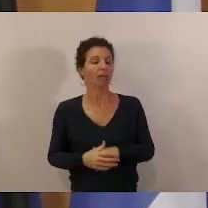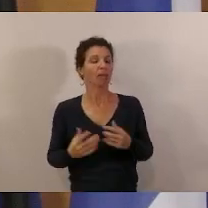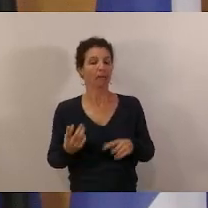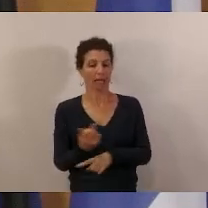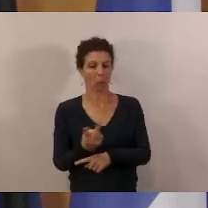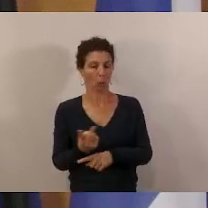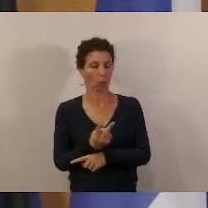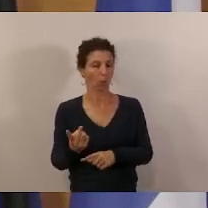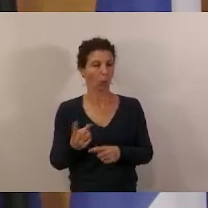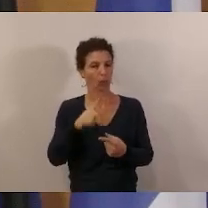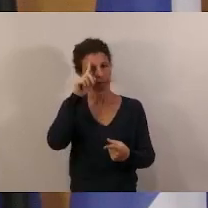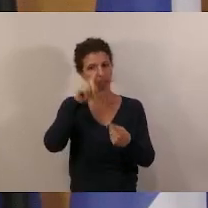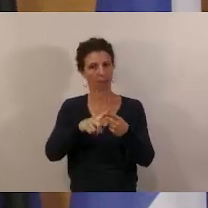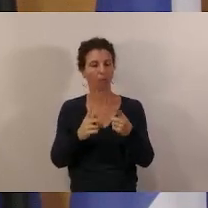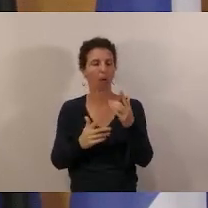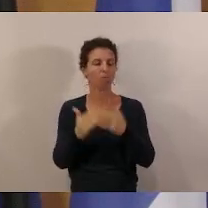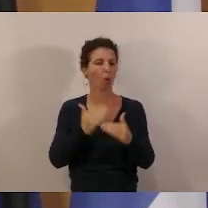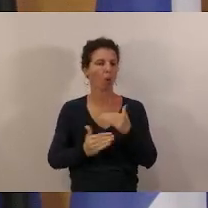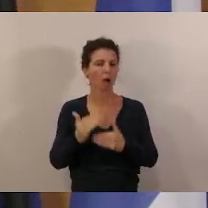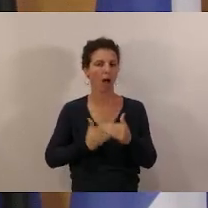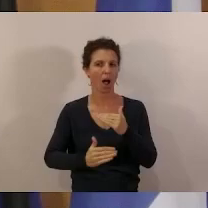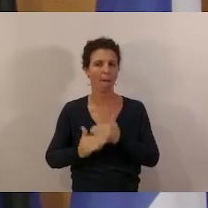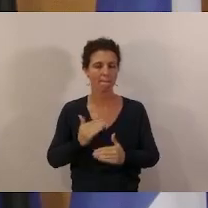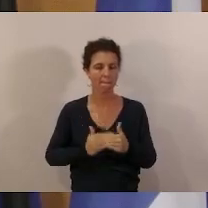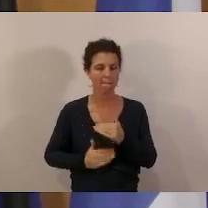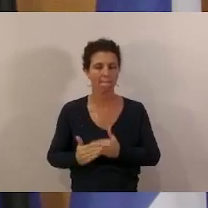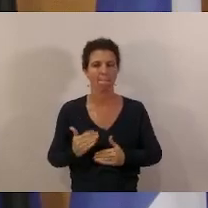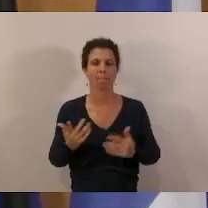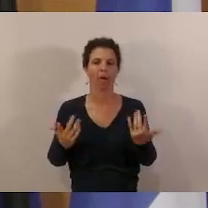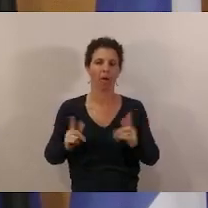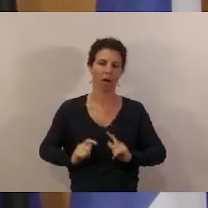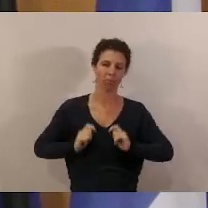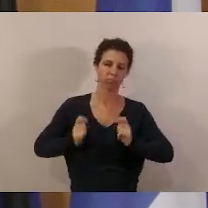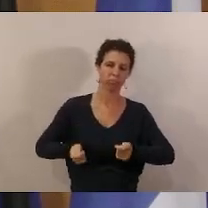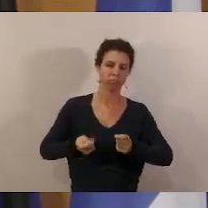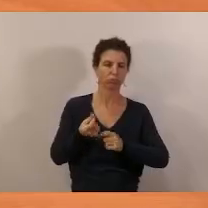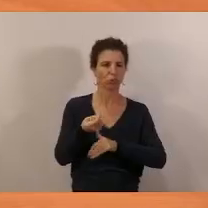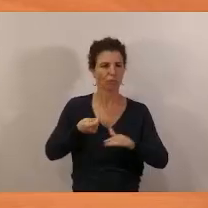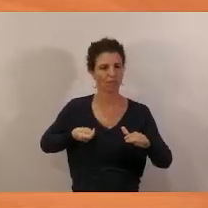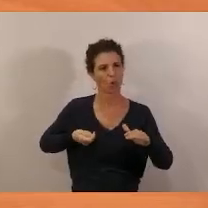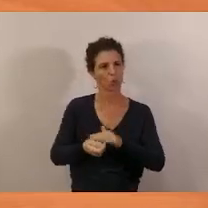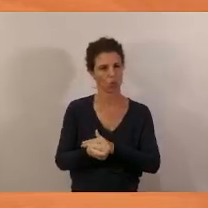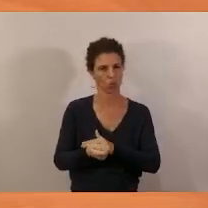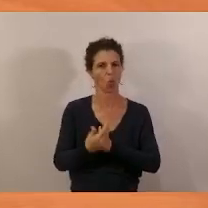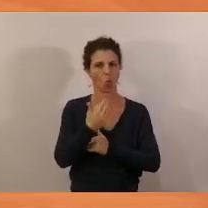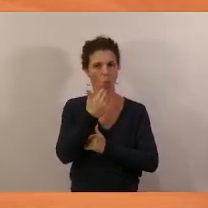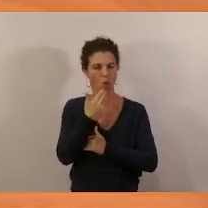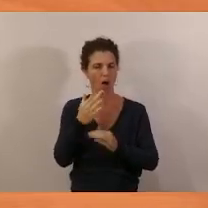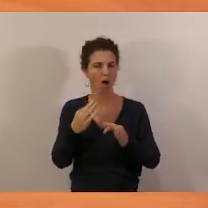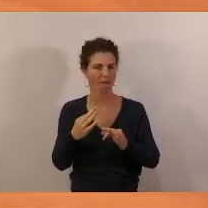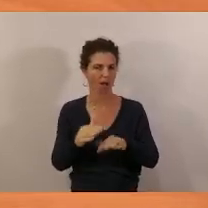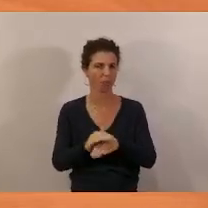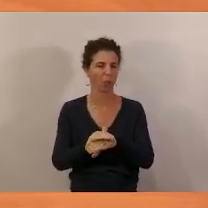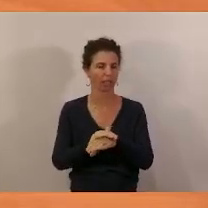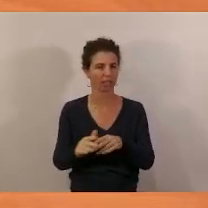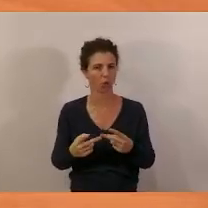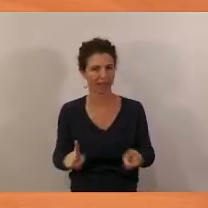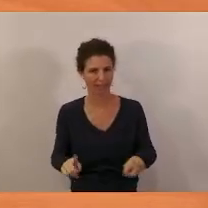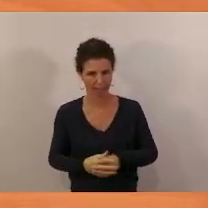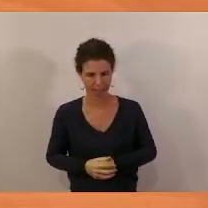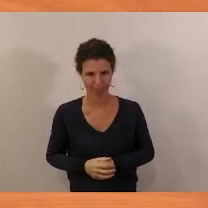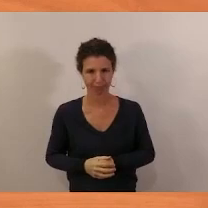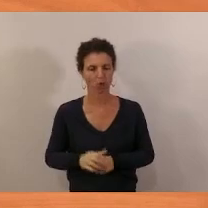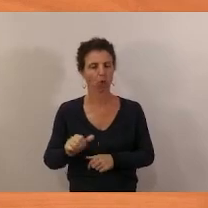concernent effectivement le programme qui attribue des subventions importantes dans le cadre de la politique de la ville. Donc pour le